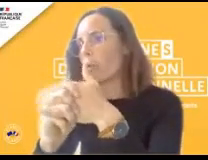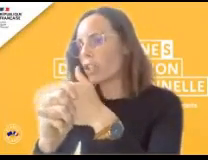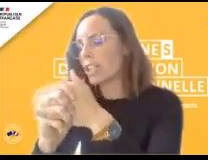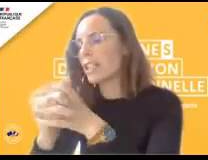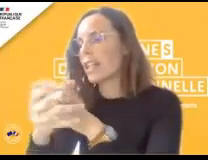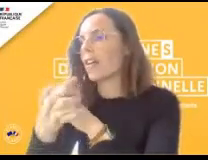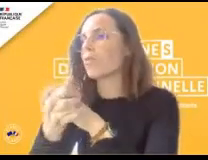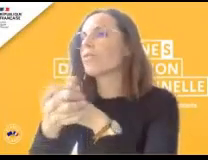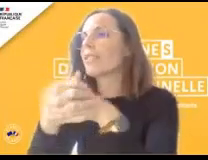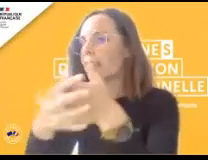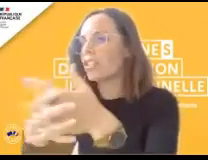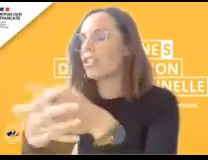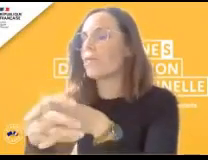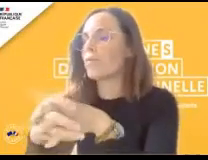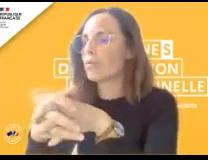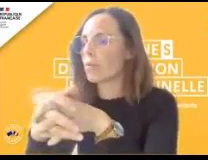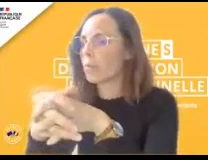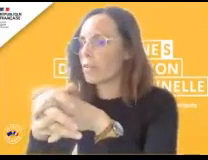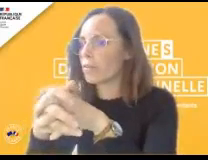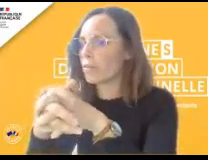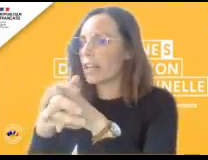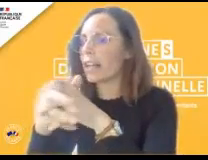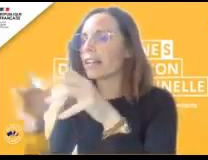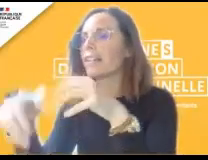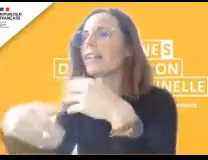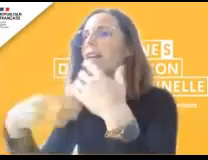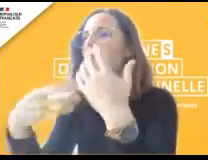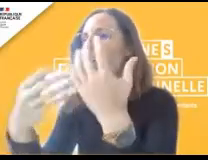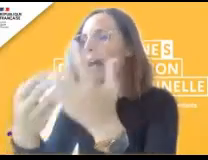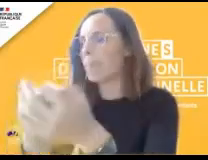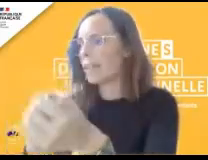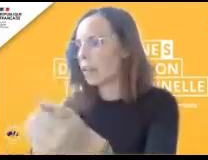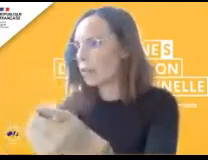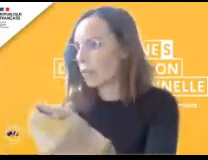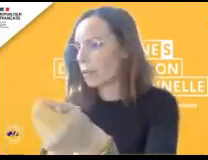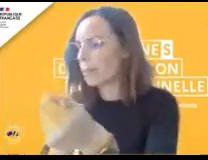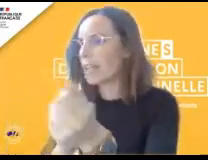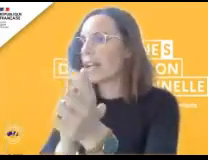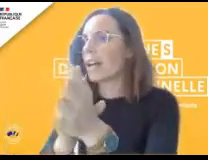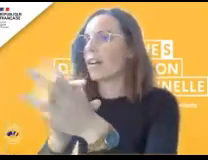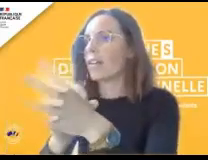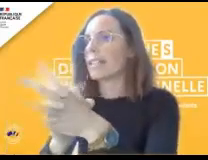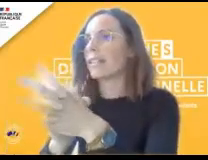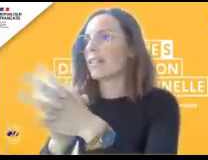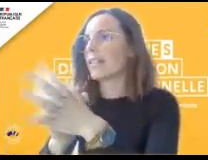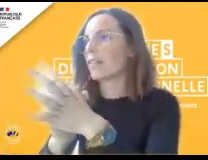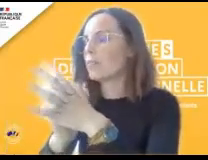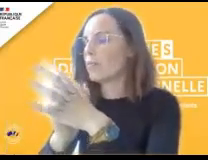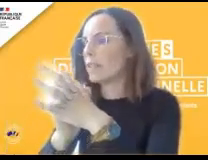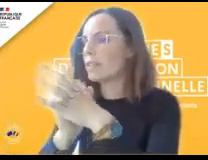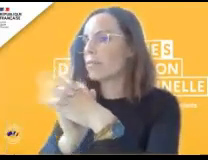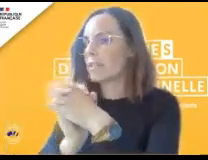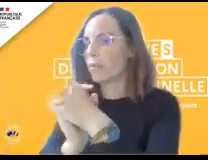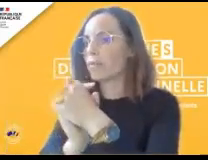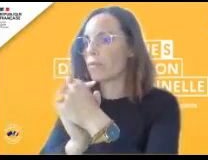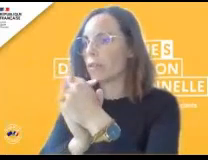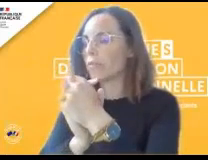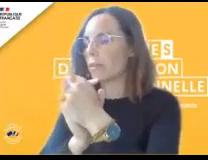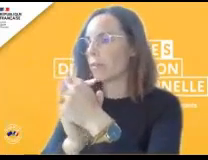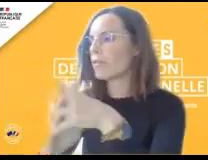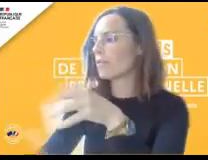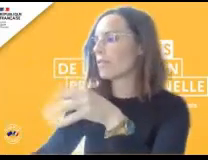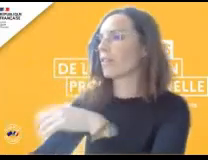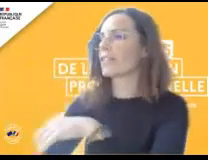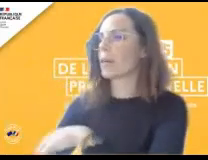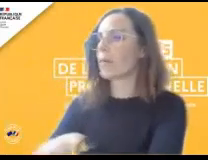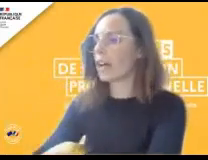un projet, une stratégie d'évolution professionnelle et être aidés également à la mettre en œuvre. C'est un service public, donc c'est pour cela